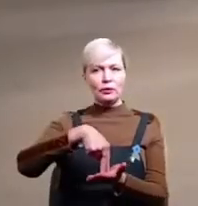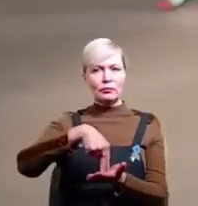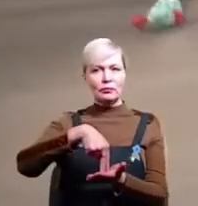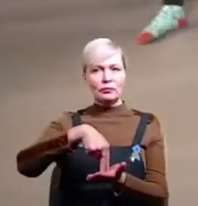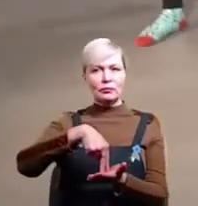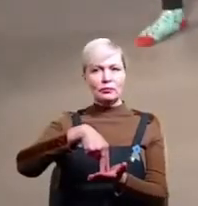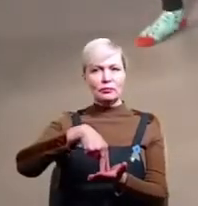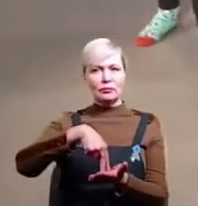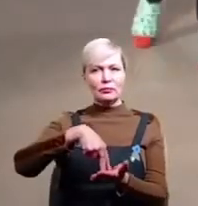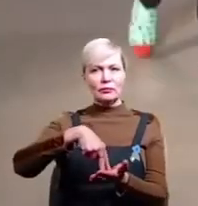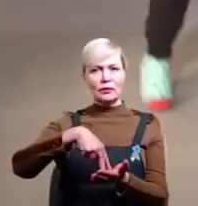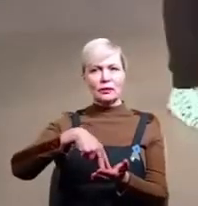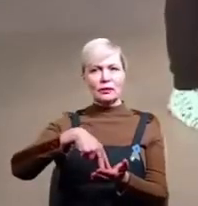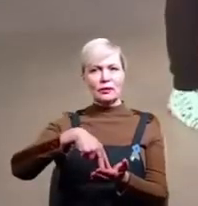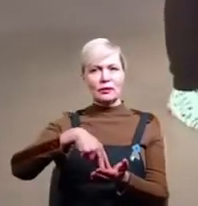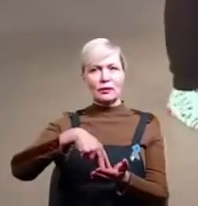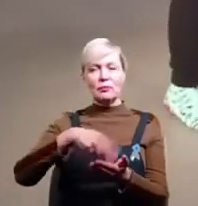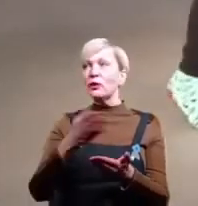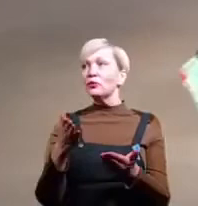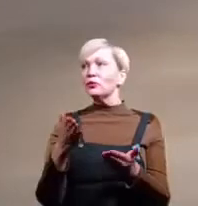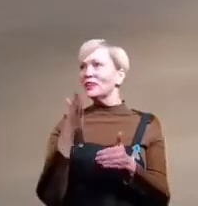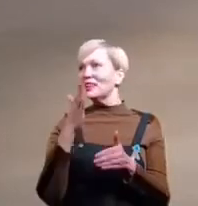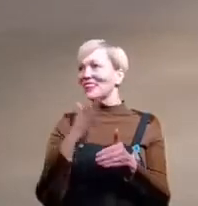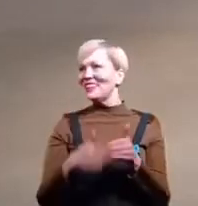Угу. Да, мы уже.